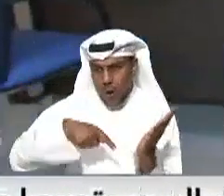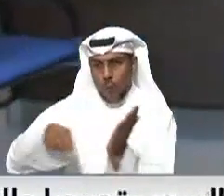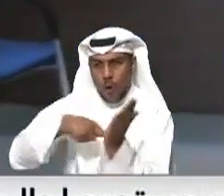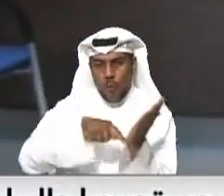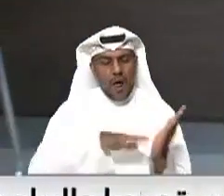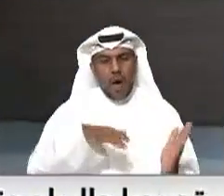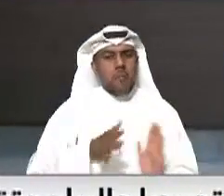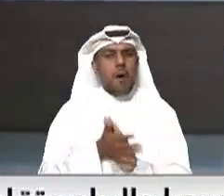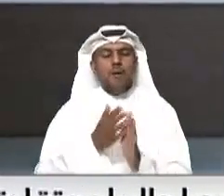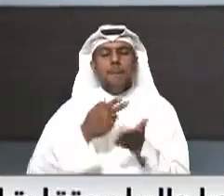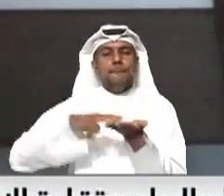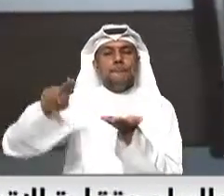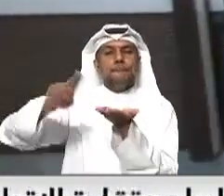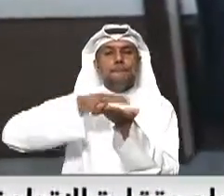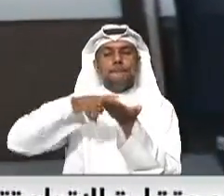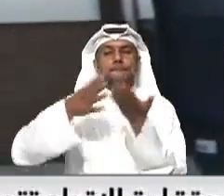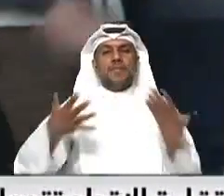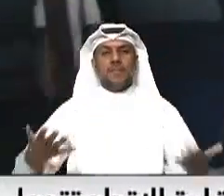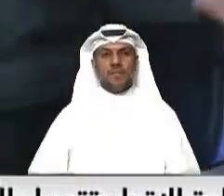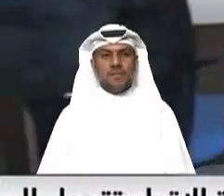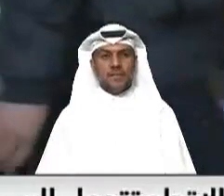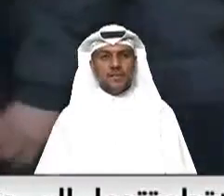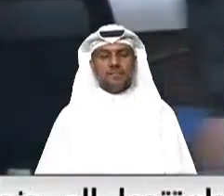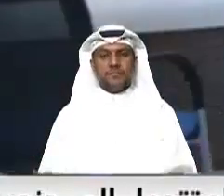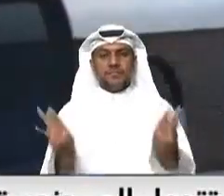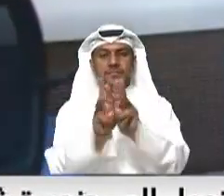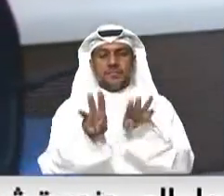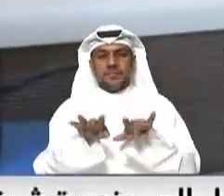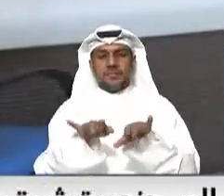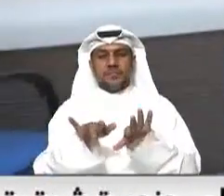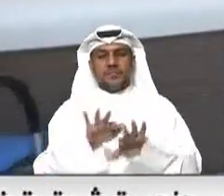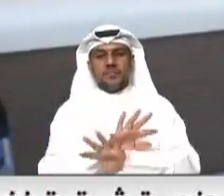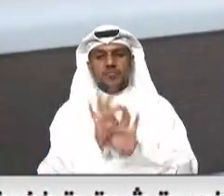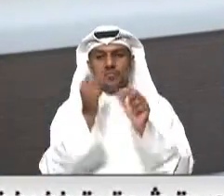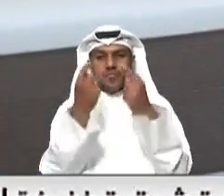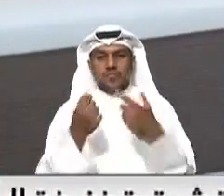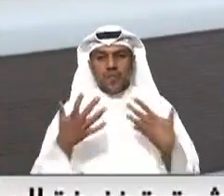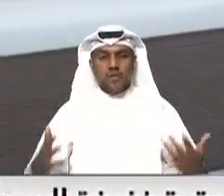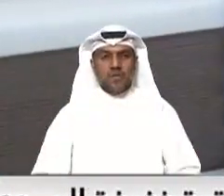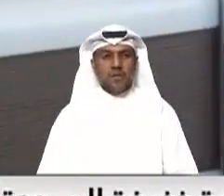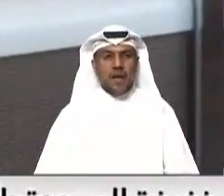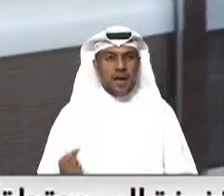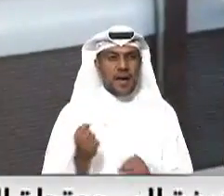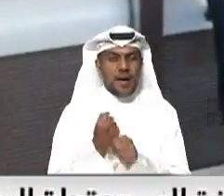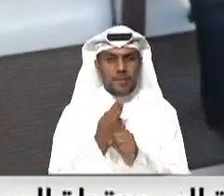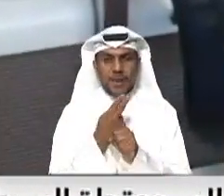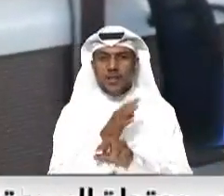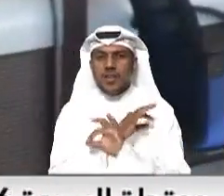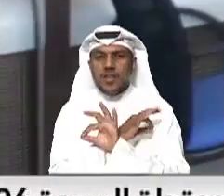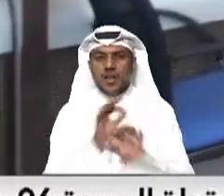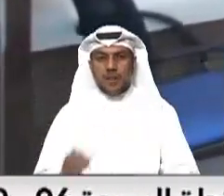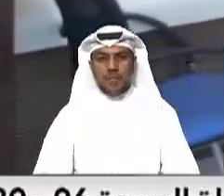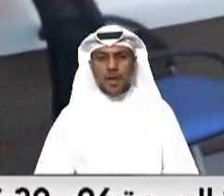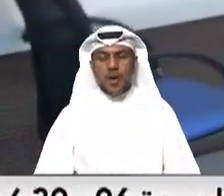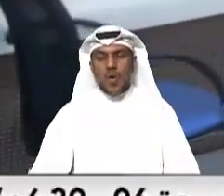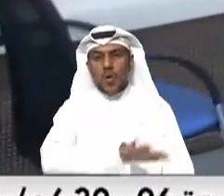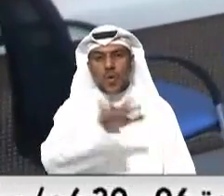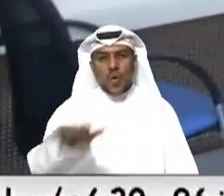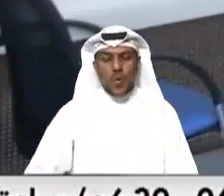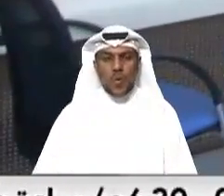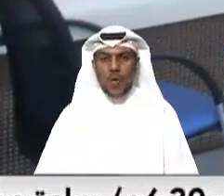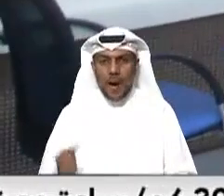إلى زيادة المرونة والتنظيم والمتابعة وتبادل الخدمات آليا بين الجهات، دون تحميل الجهة المستفيدة أي